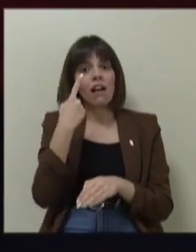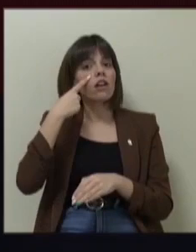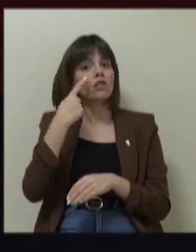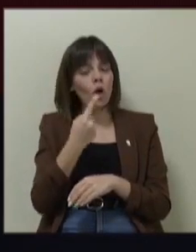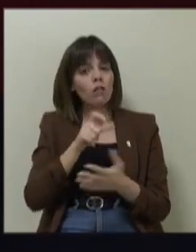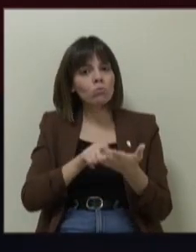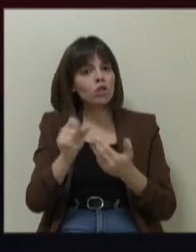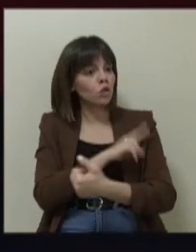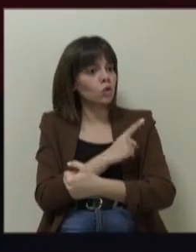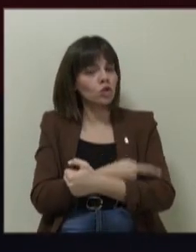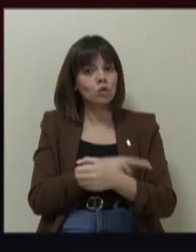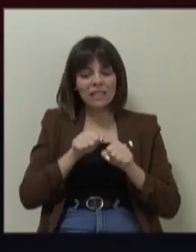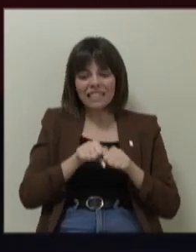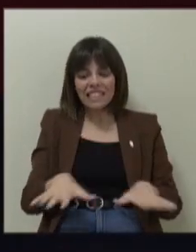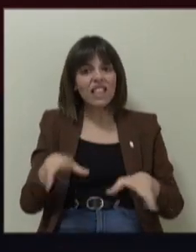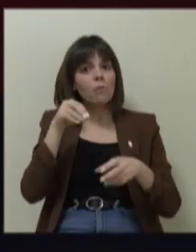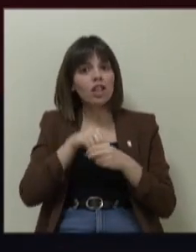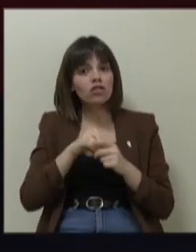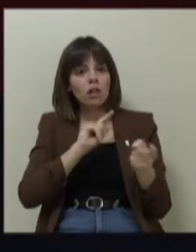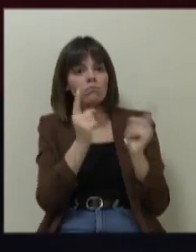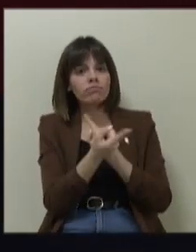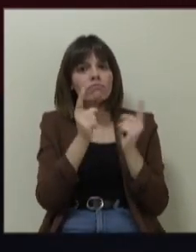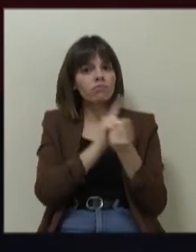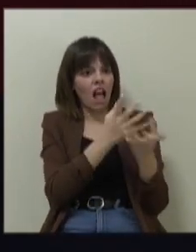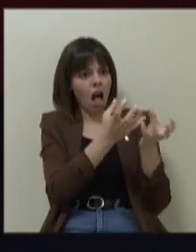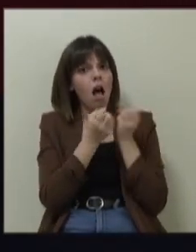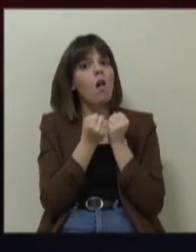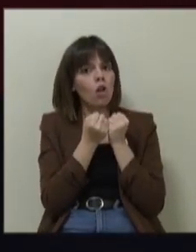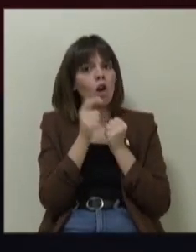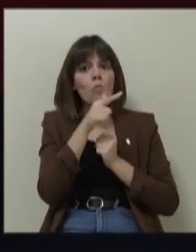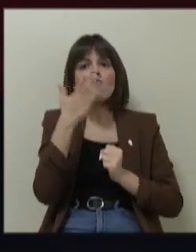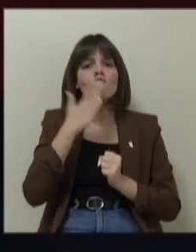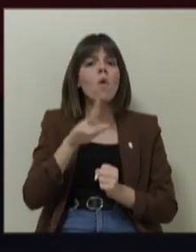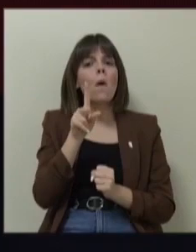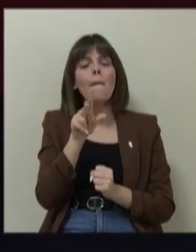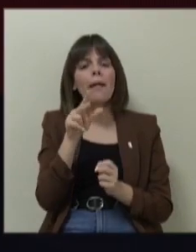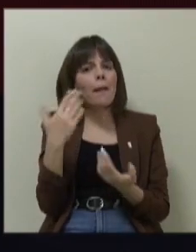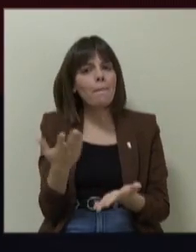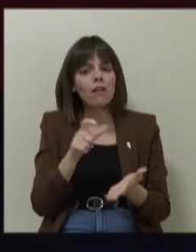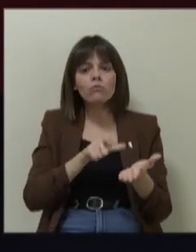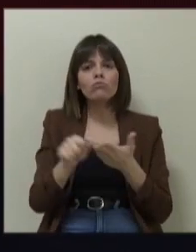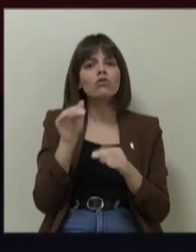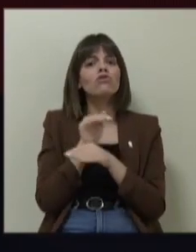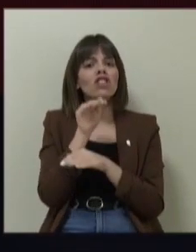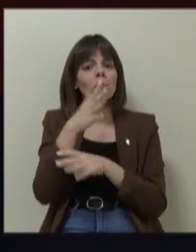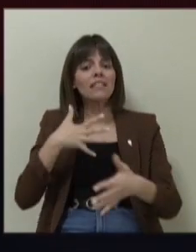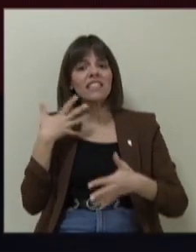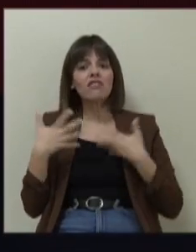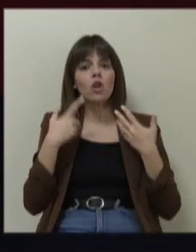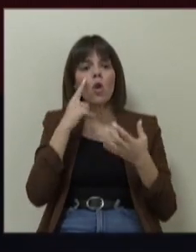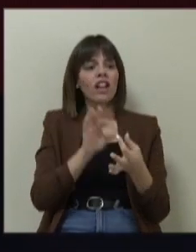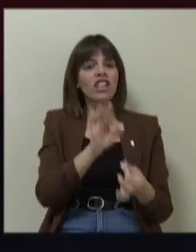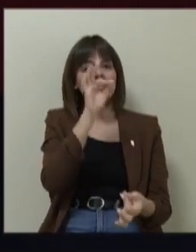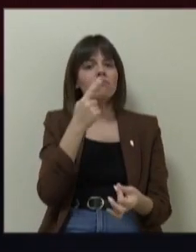gücümüzü ekosistem içerisindeki döngülerden alıyorken, bu yokmuşçasına bütün yaşama sevincimizi